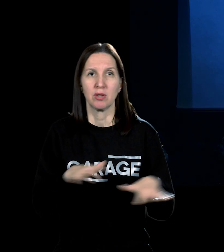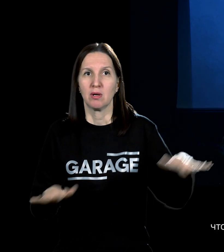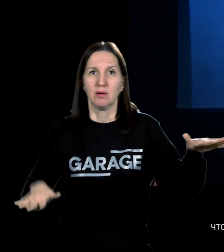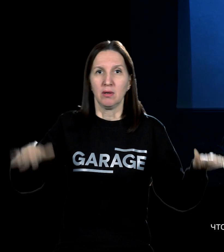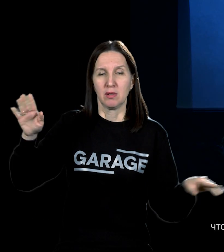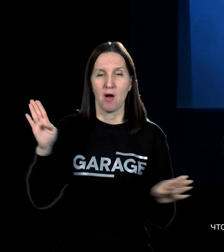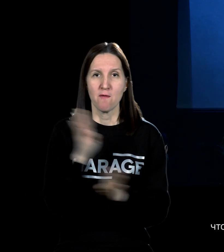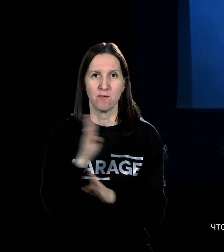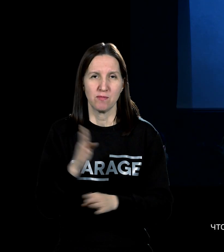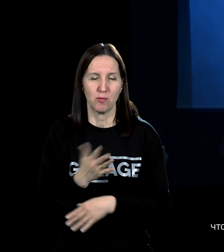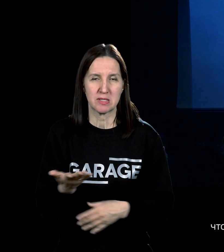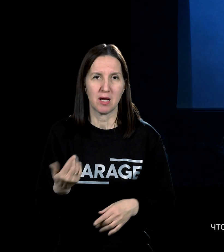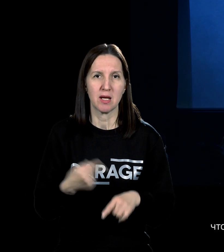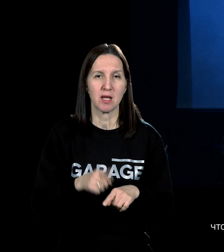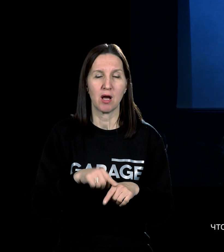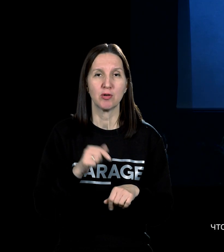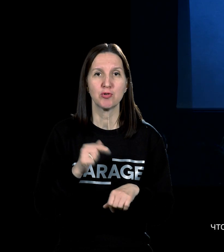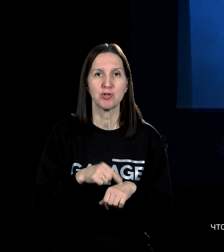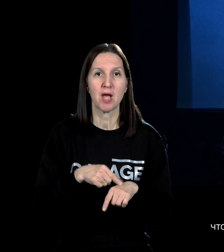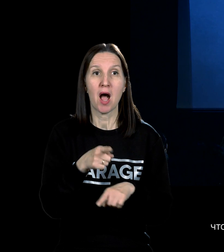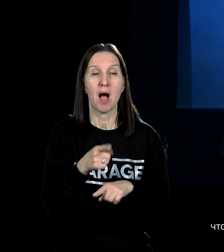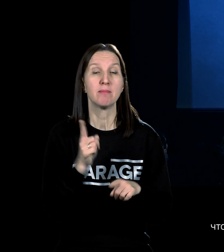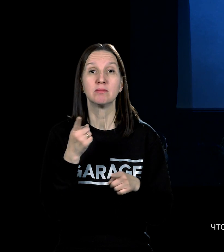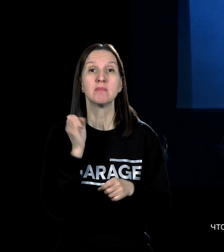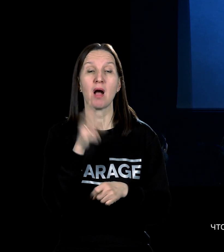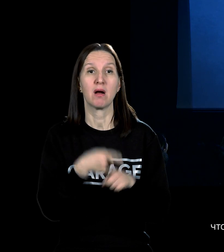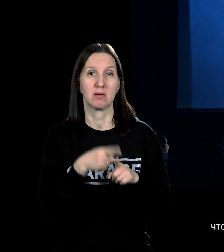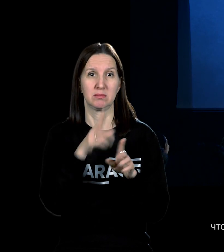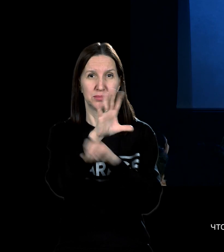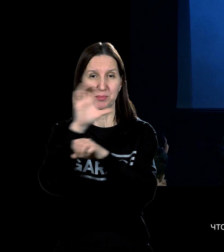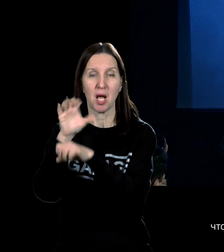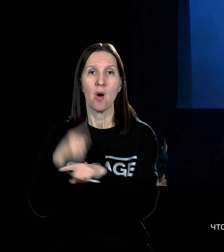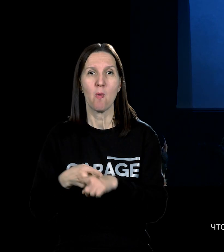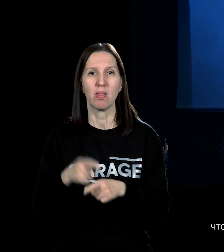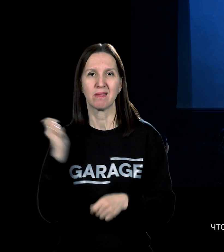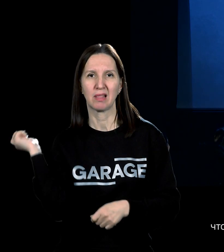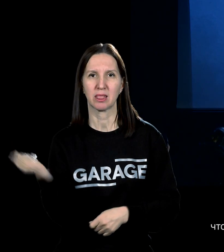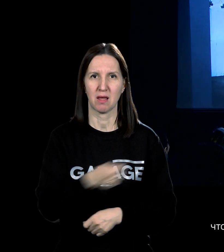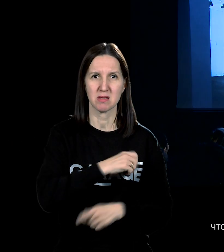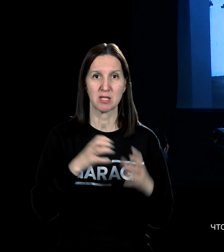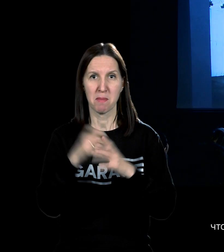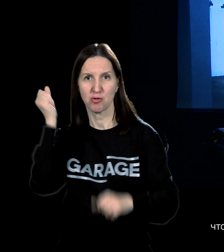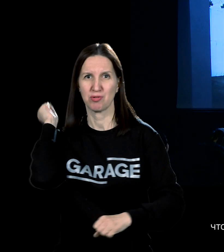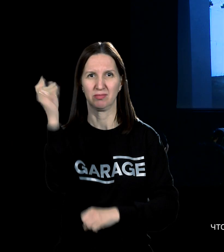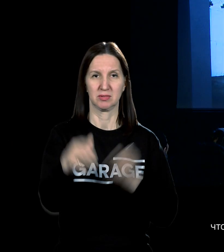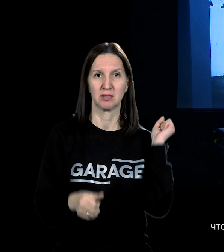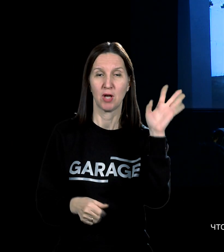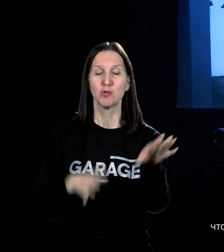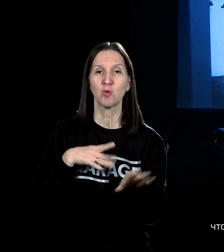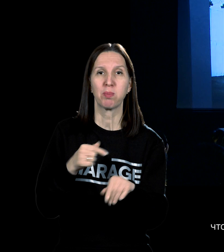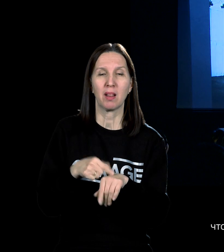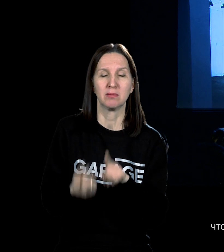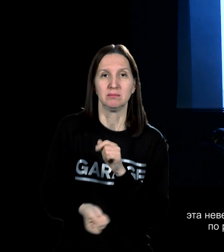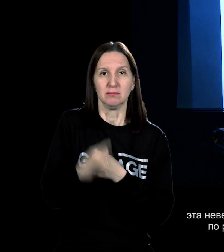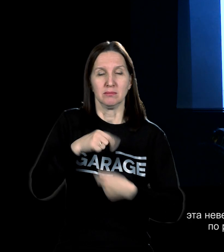этом этого танца. Вообще он как бы швырял им теннисные мячи, которые они ловили, чтобы добиться, фотографировал их, и чтобы получилось вот это